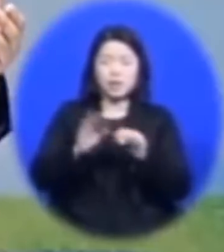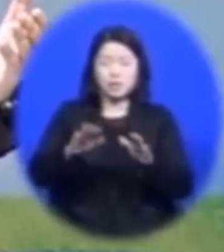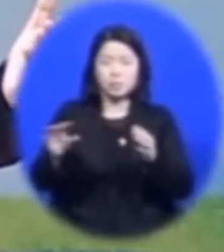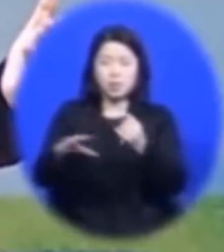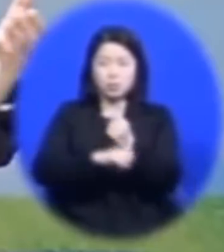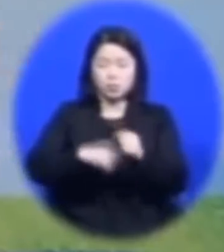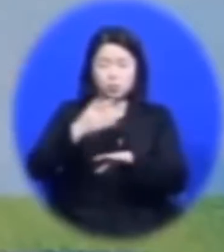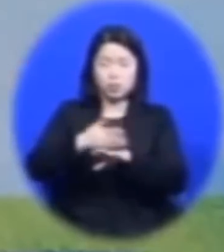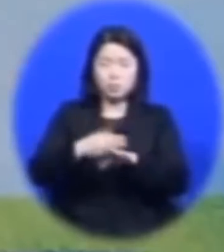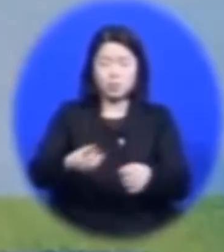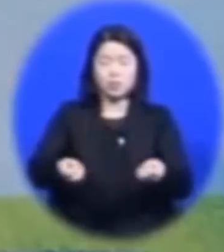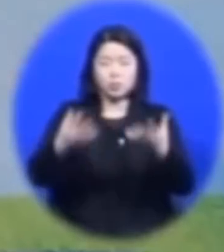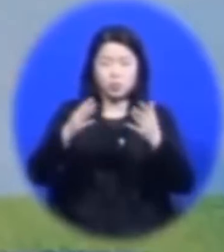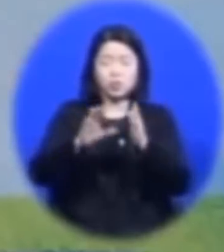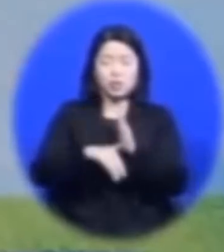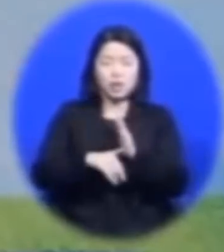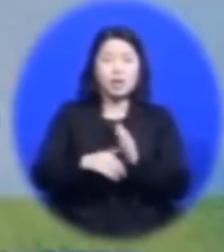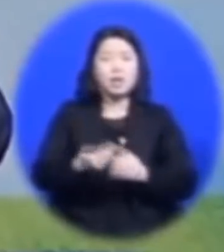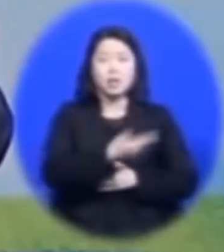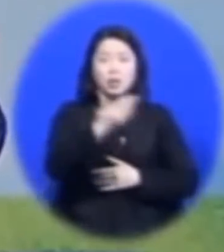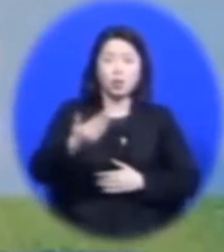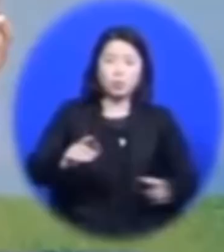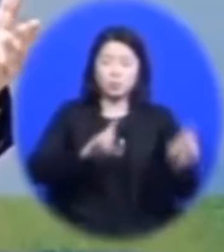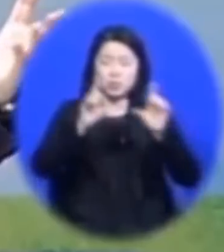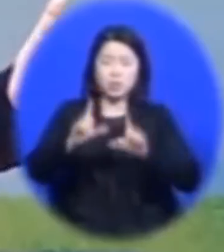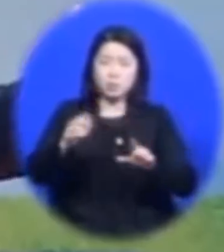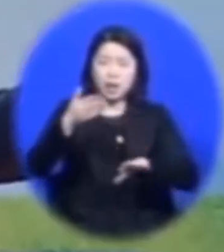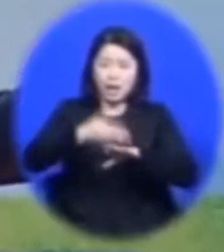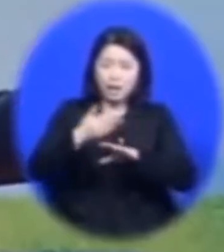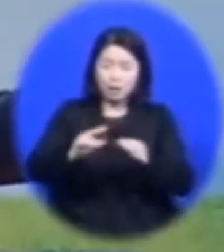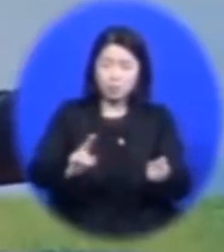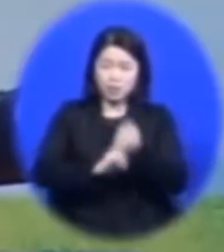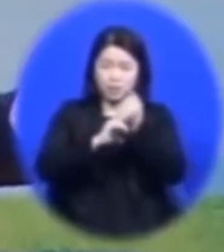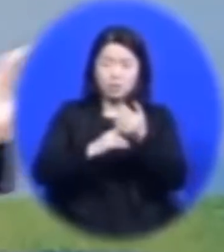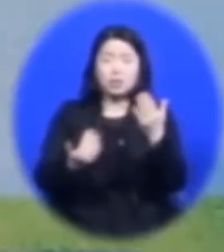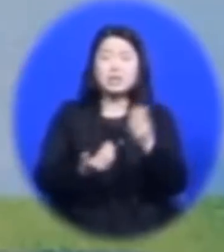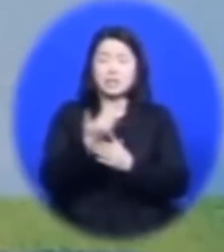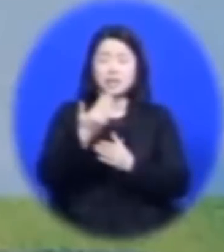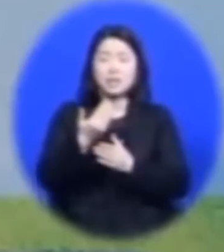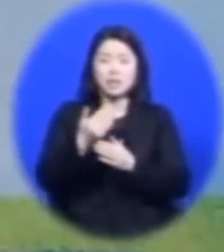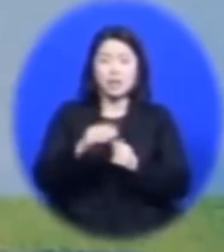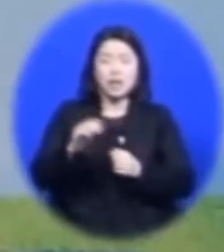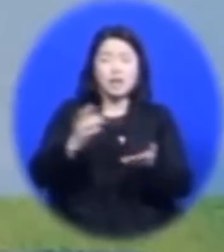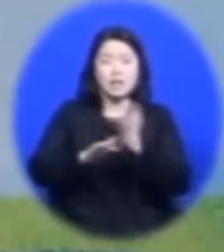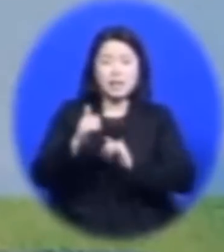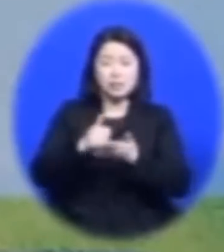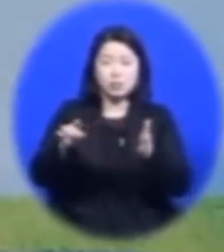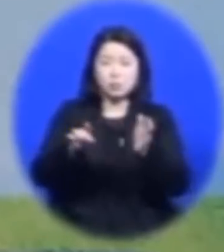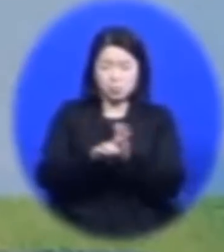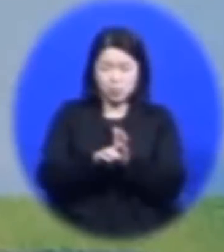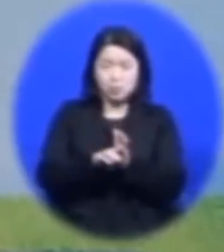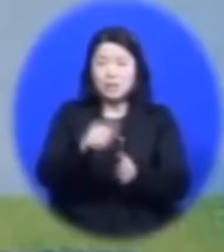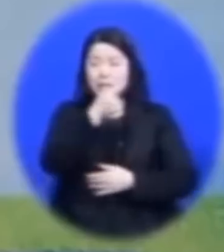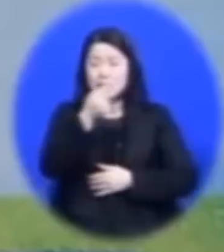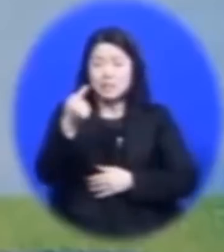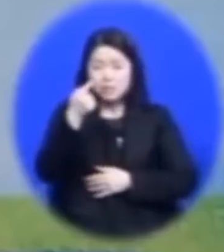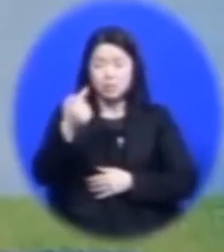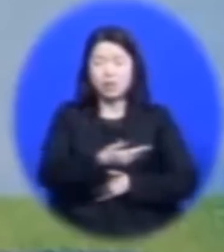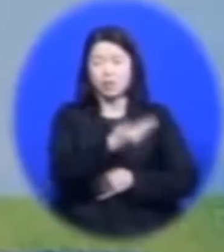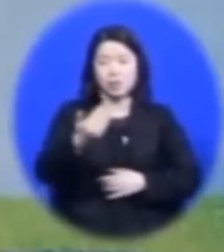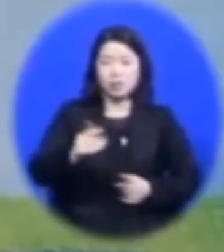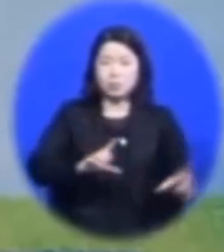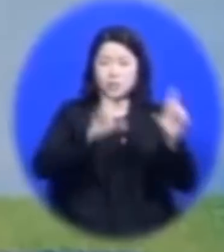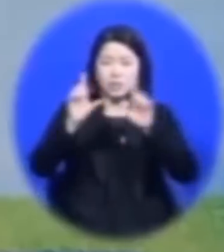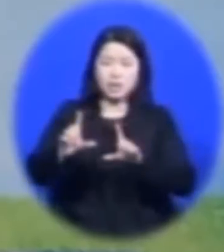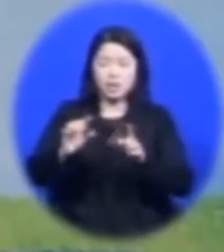주일에 정말 여러분의 삶에 이 감사 기적이 일어나기를 예수를 믿어 쓰면 예수 믿은 증거가 여러분의 삶에